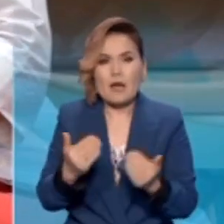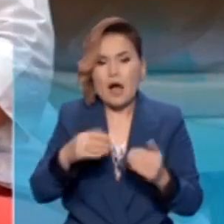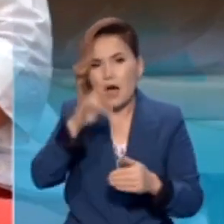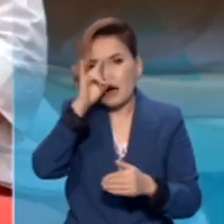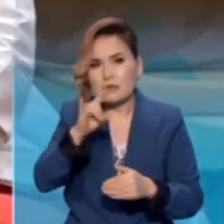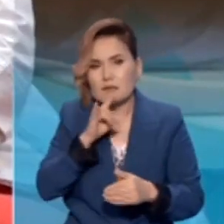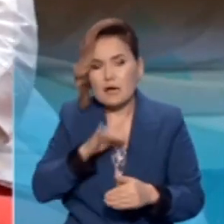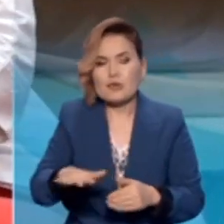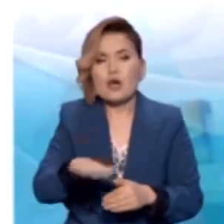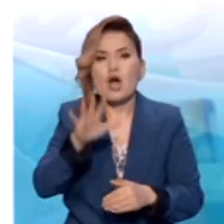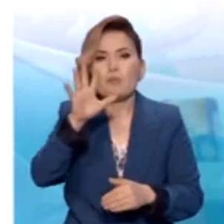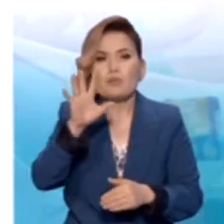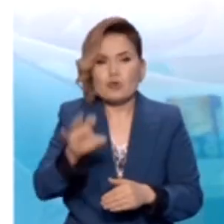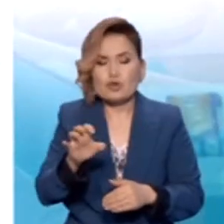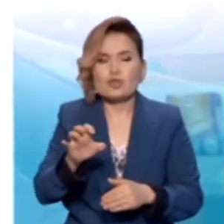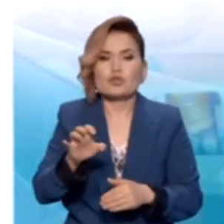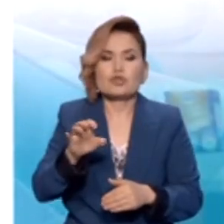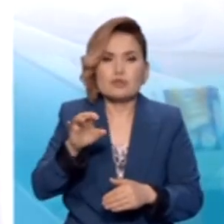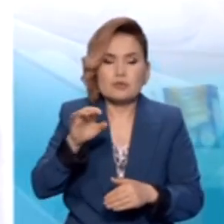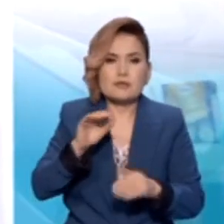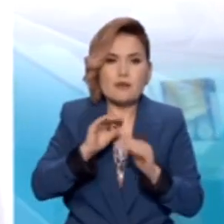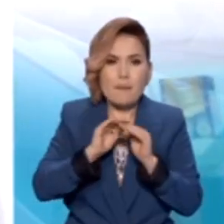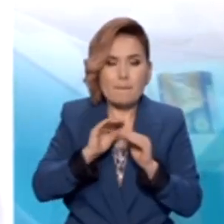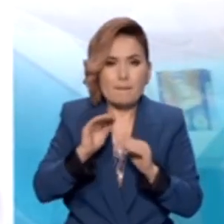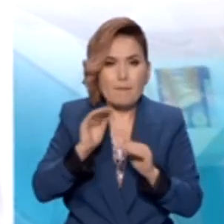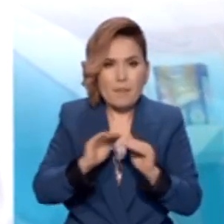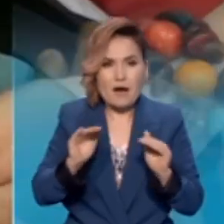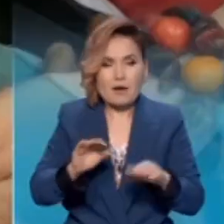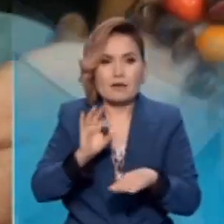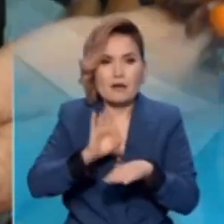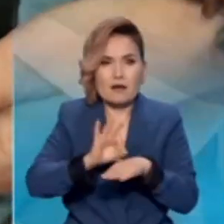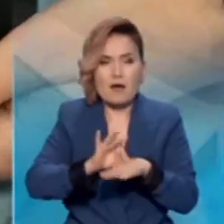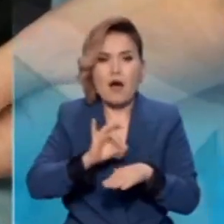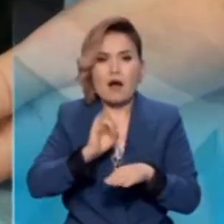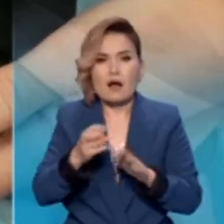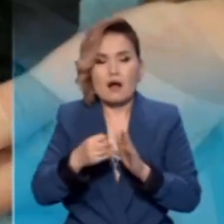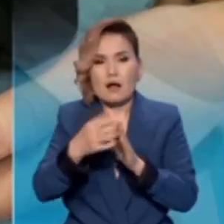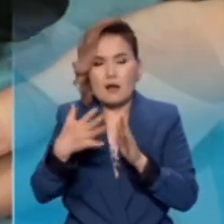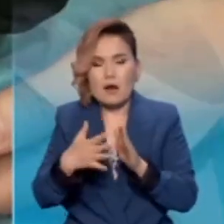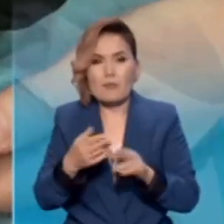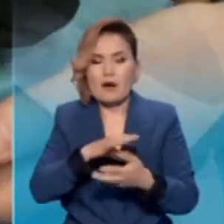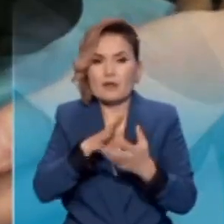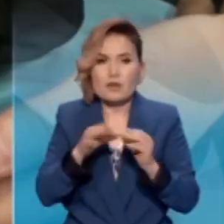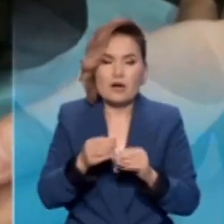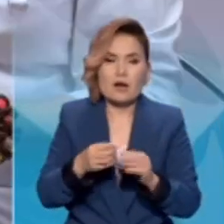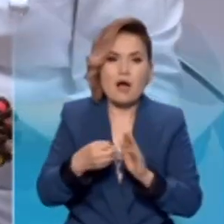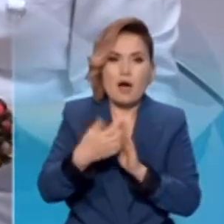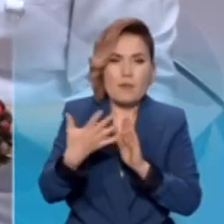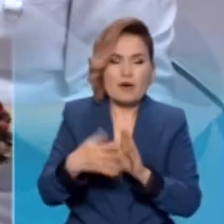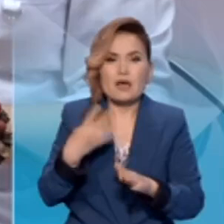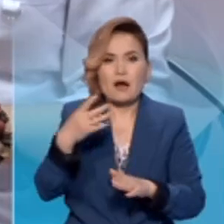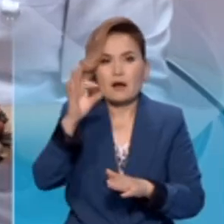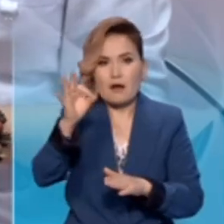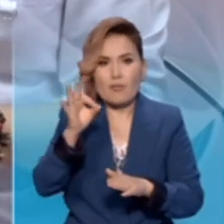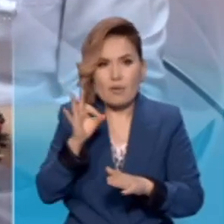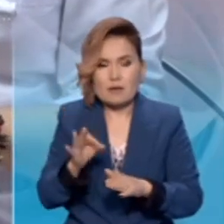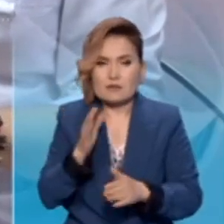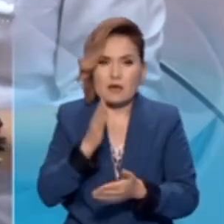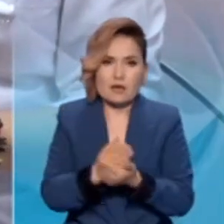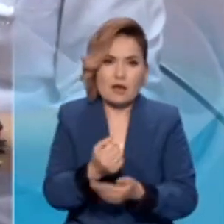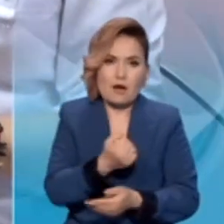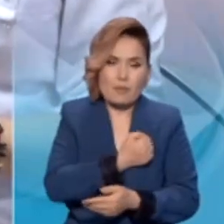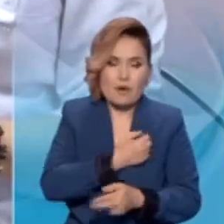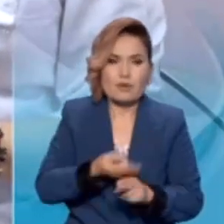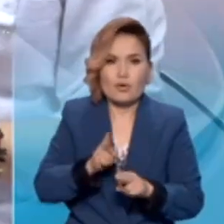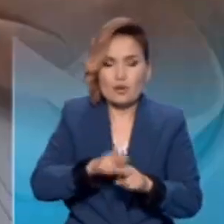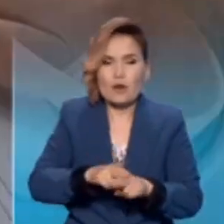елімізде 500-ден аса бала аты жаман ауруға шалдыққан. Дүниежүзілік статистикада лейкоз қатерлі ісік ауруларының 40% құрайды. Көп